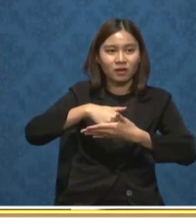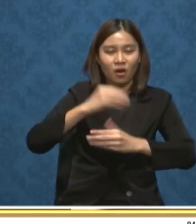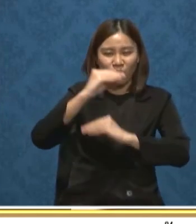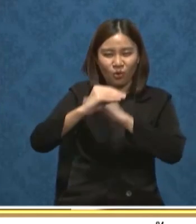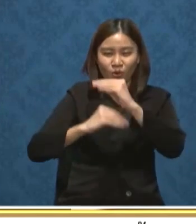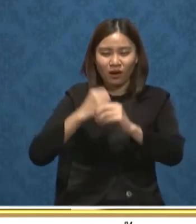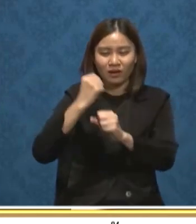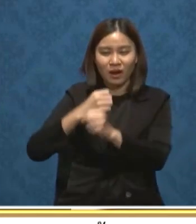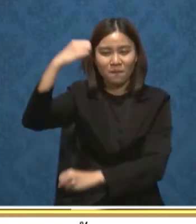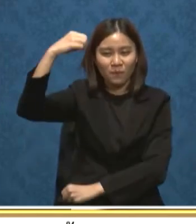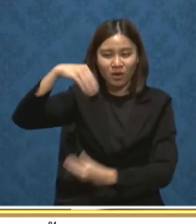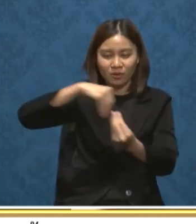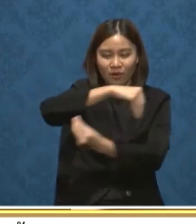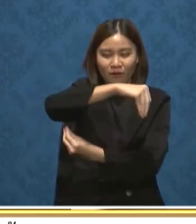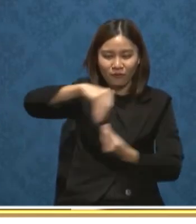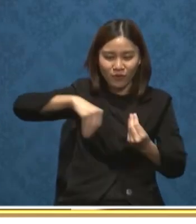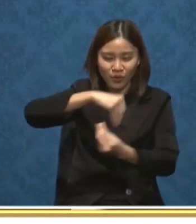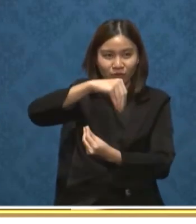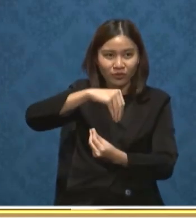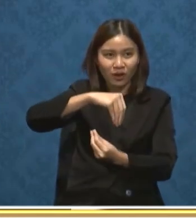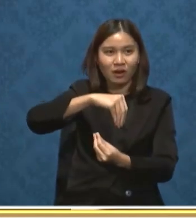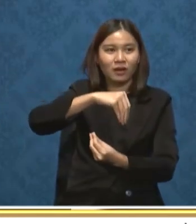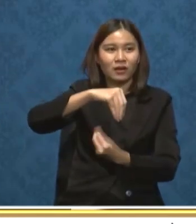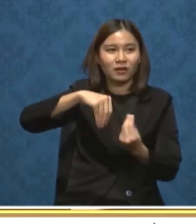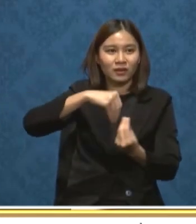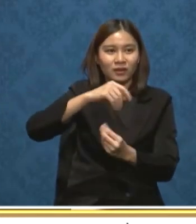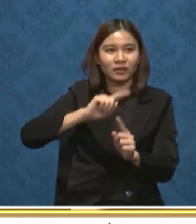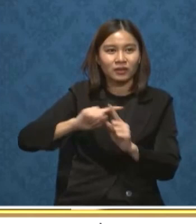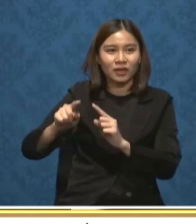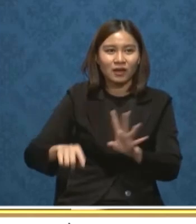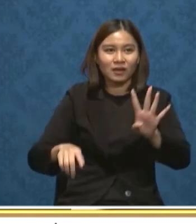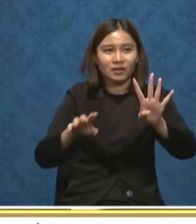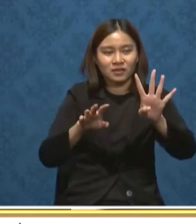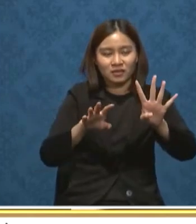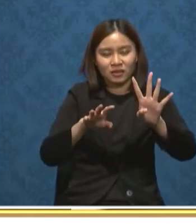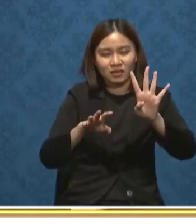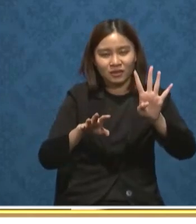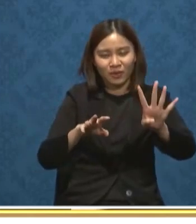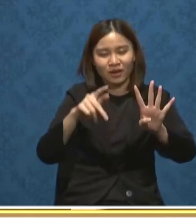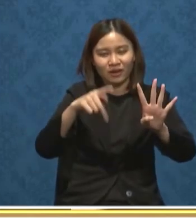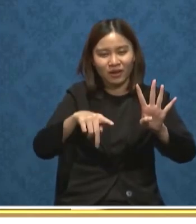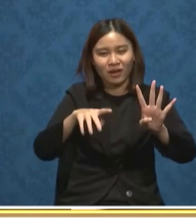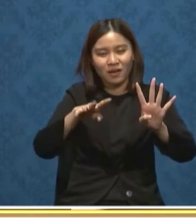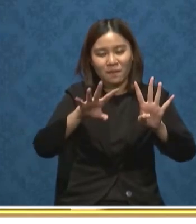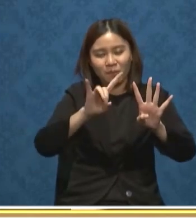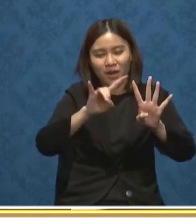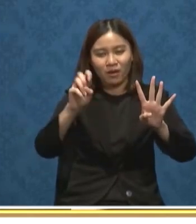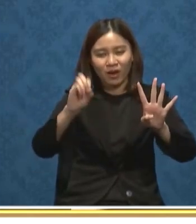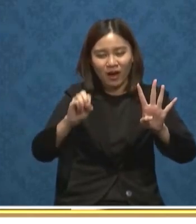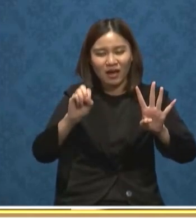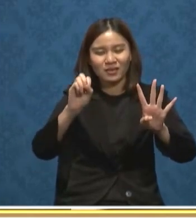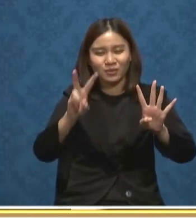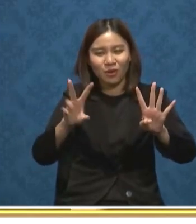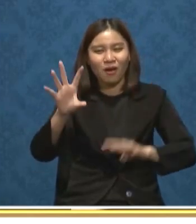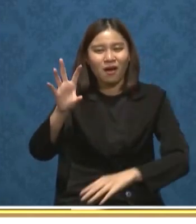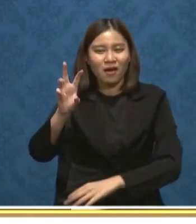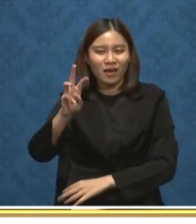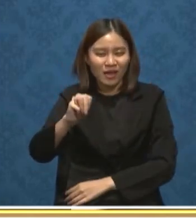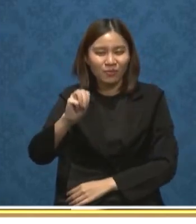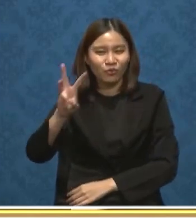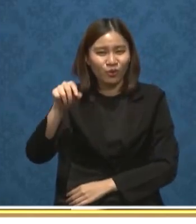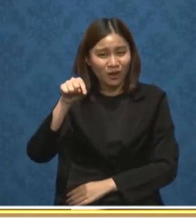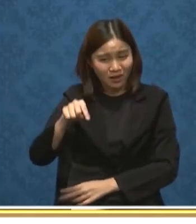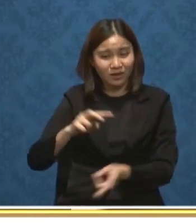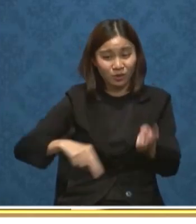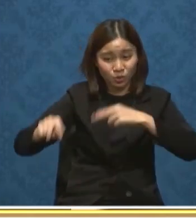ครงการผลิตฟ้าพลังานหมนเวียนทิ้งทวน 4,852 มกวัติโอ้โห นี่แฮ